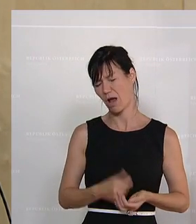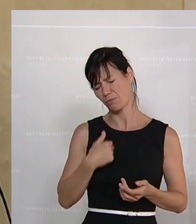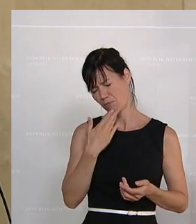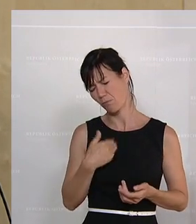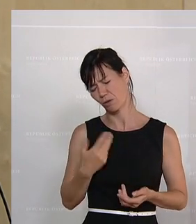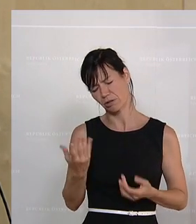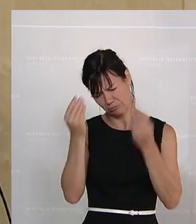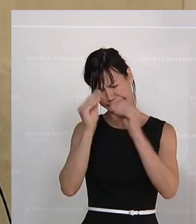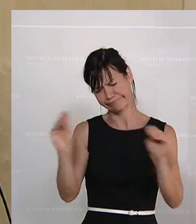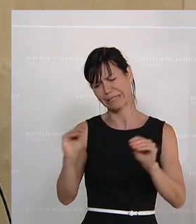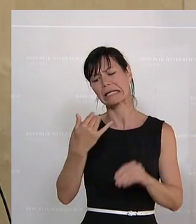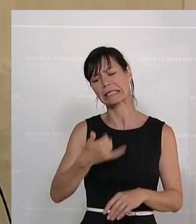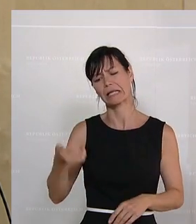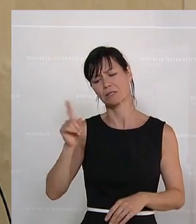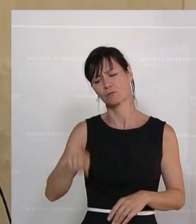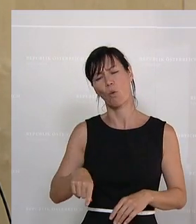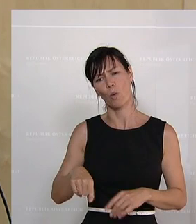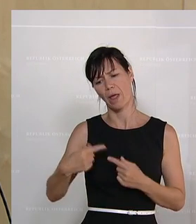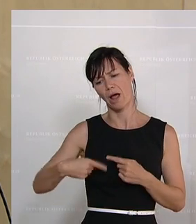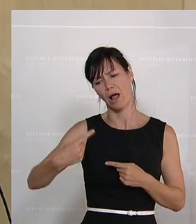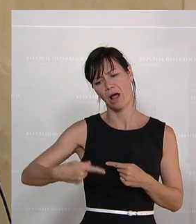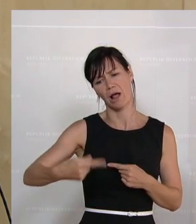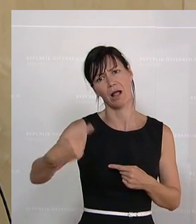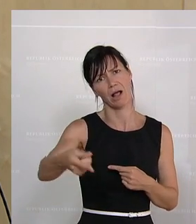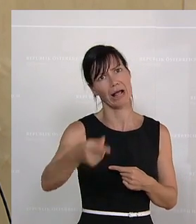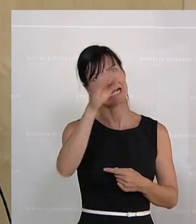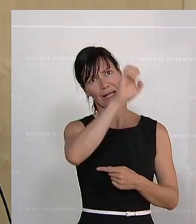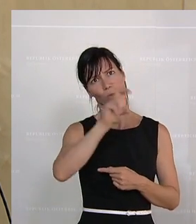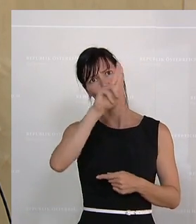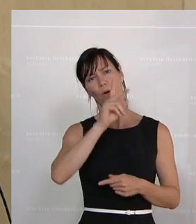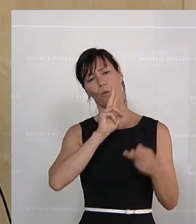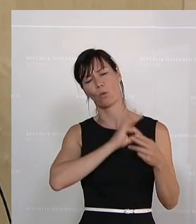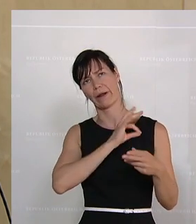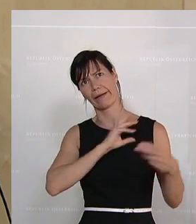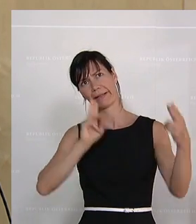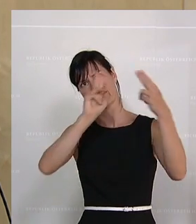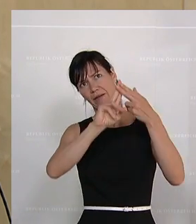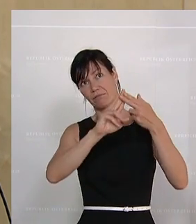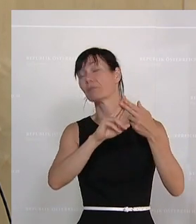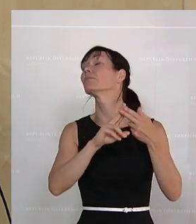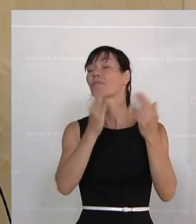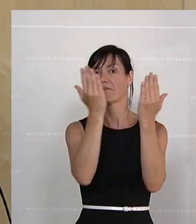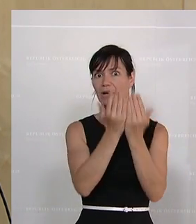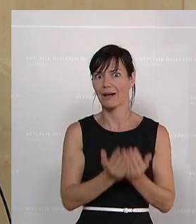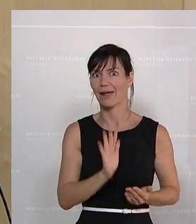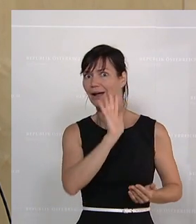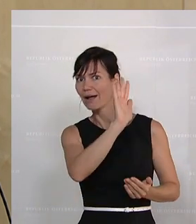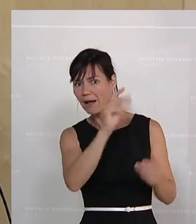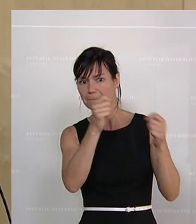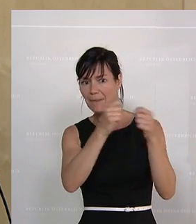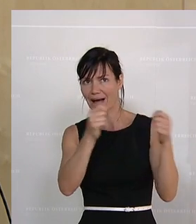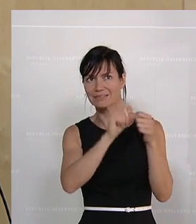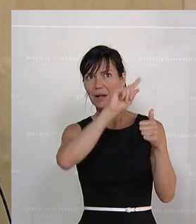monat einmal mit den kolleginnen und kollegen der europäischen union und wir vergleichen da natürlich auch die hilfsmaßnahmen die in den